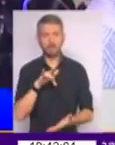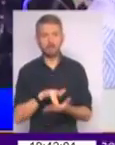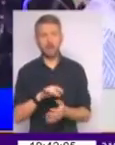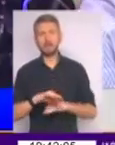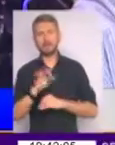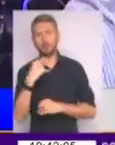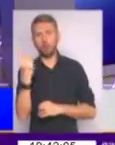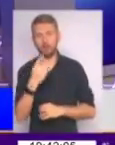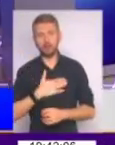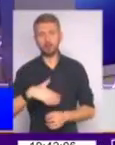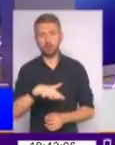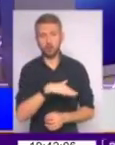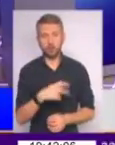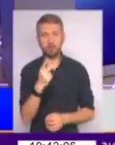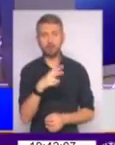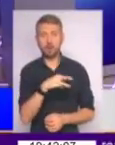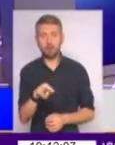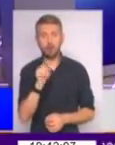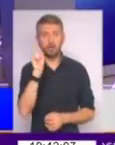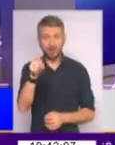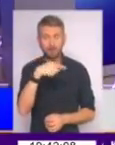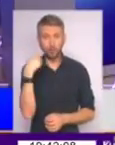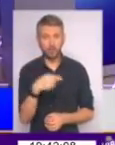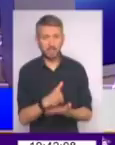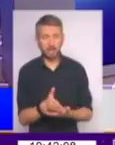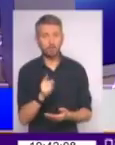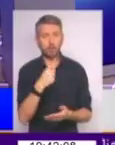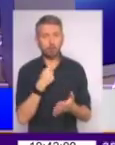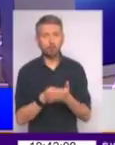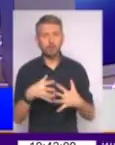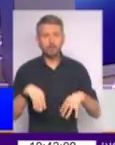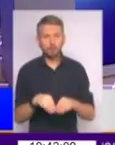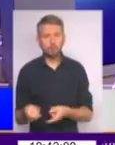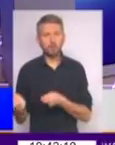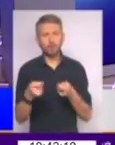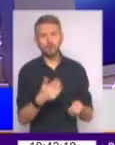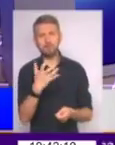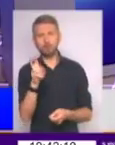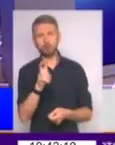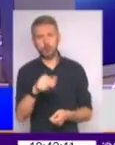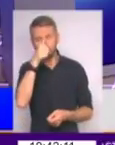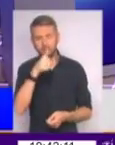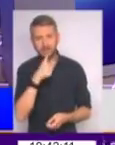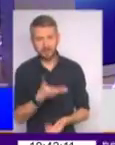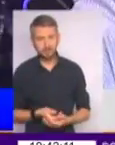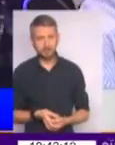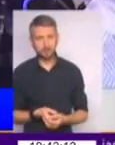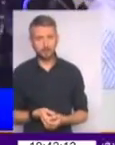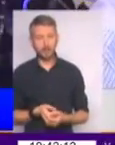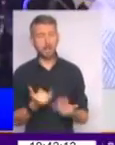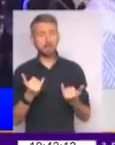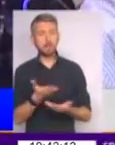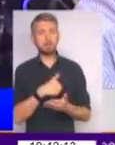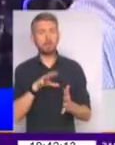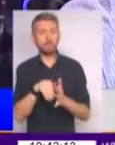на нашій території, 1,5 мільйона там є, вони годують сім'ю, привозять звідти $500 в місяць. Тепер ми